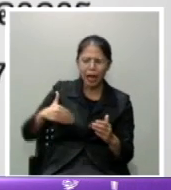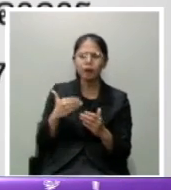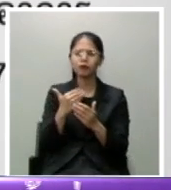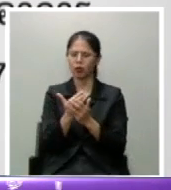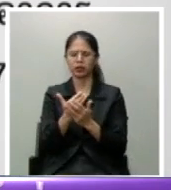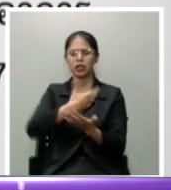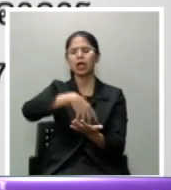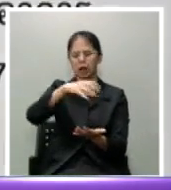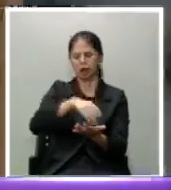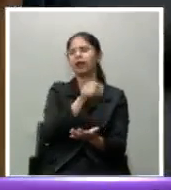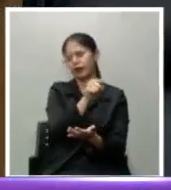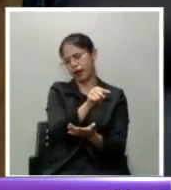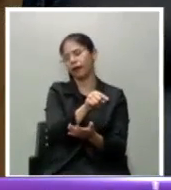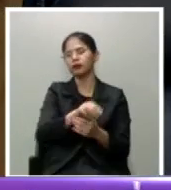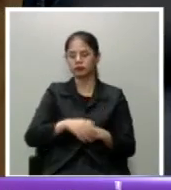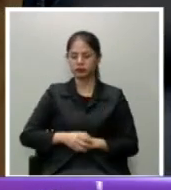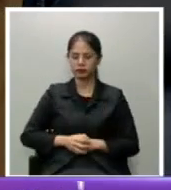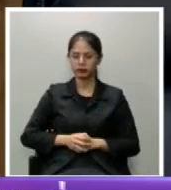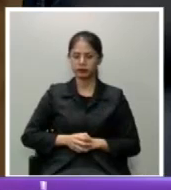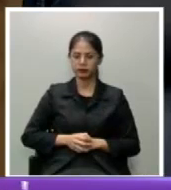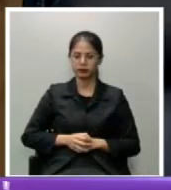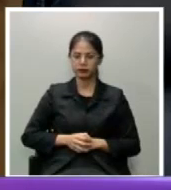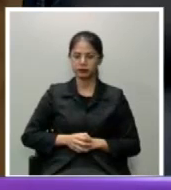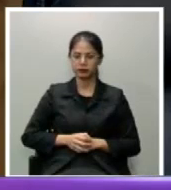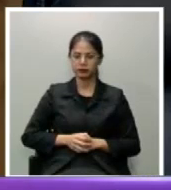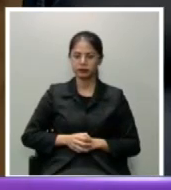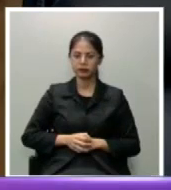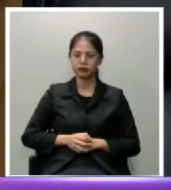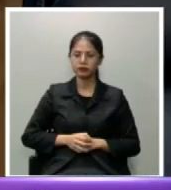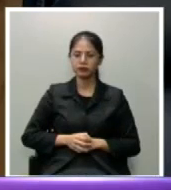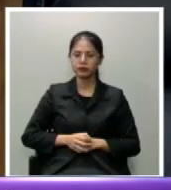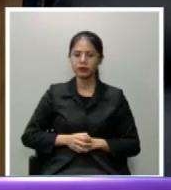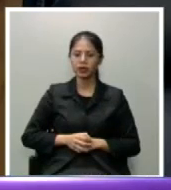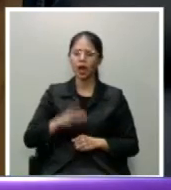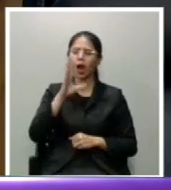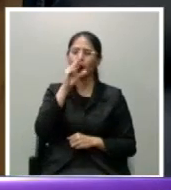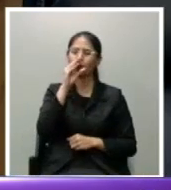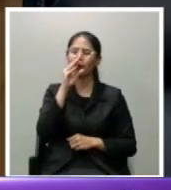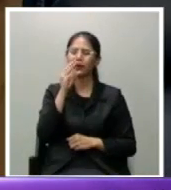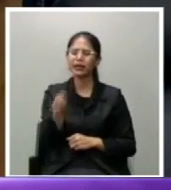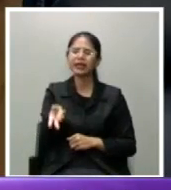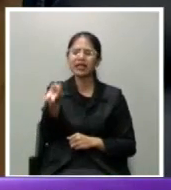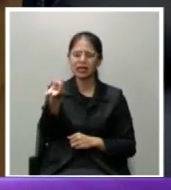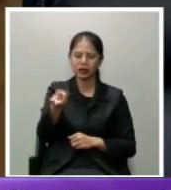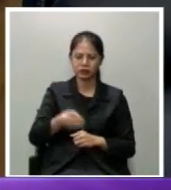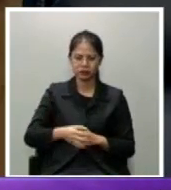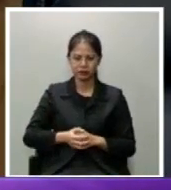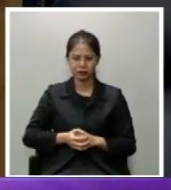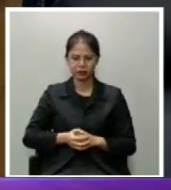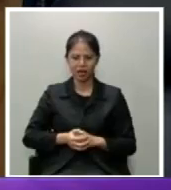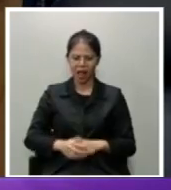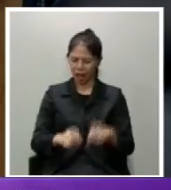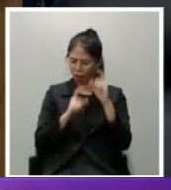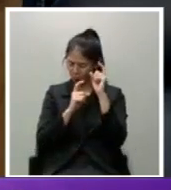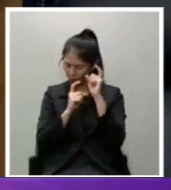างนี้กระเซากันเล่นนิดเดียวเพราะท่านเริ่มต้นด้วยกระเซาผมว่าระวัง